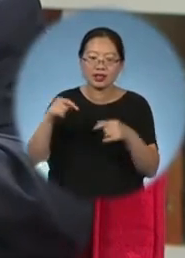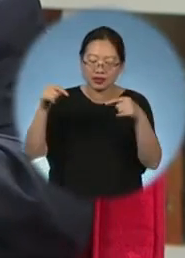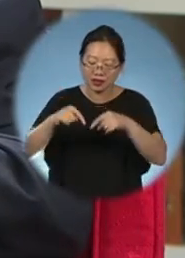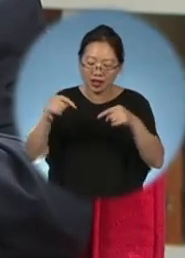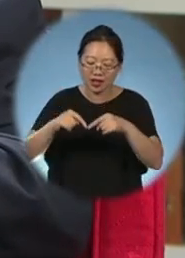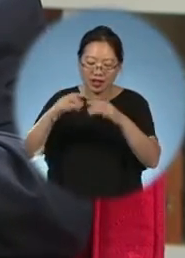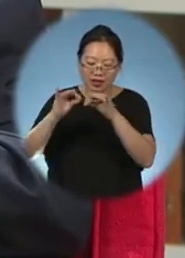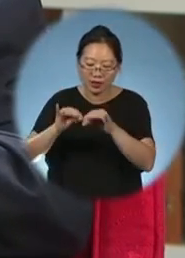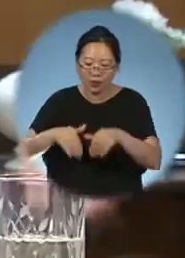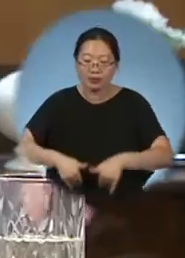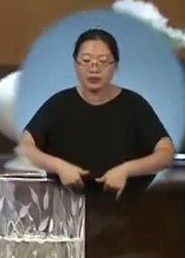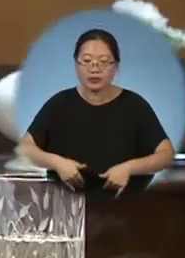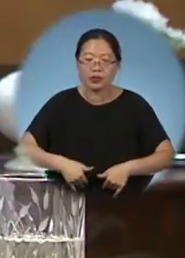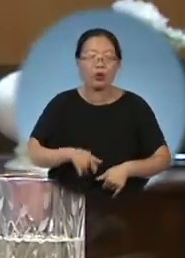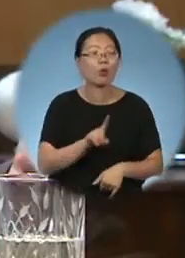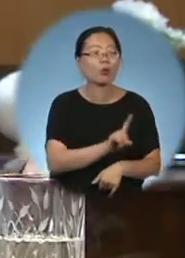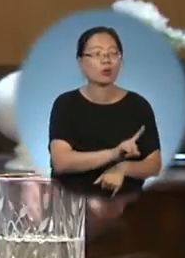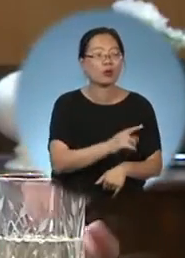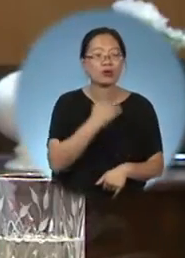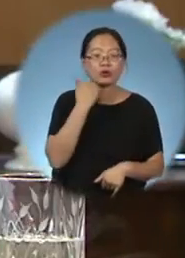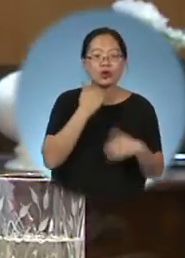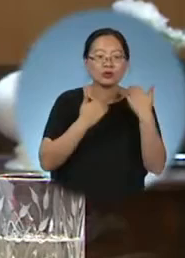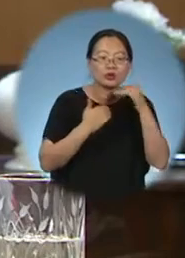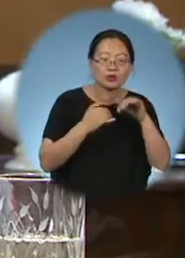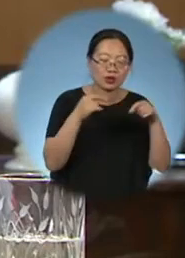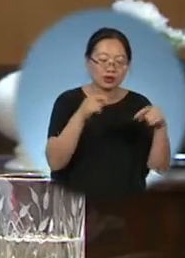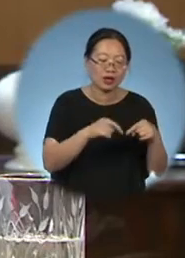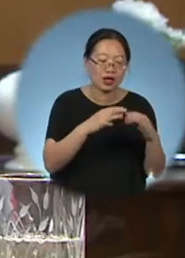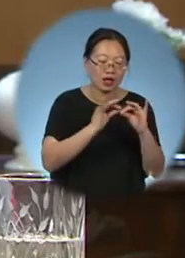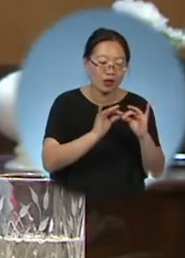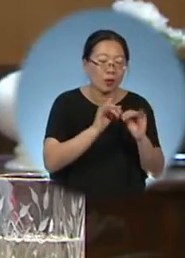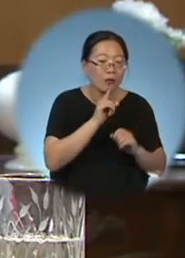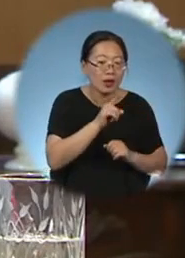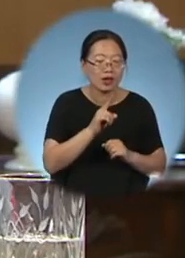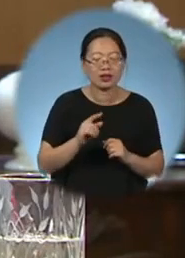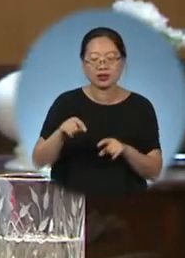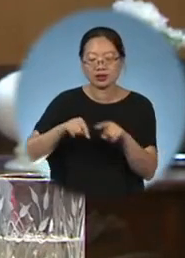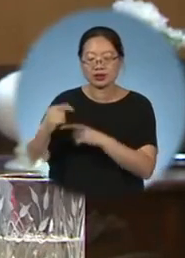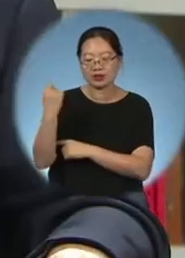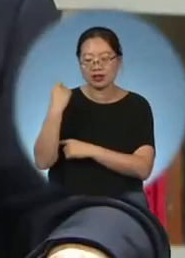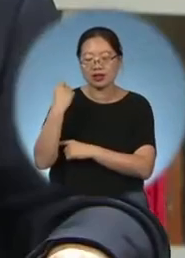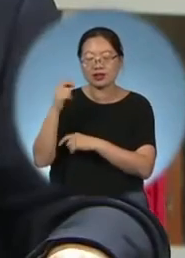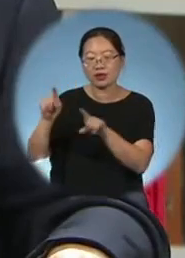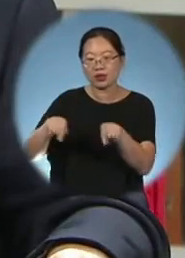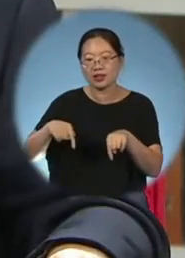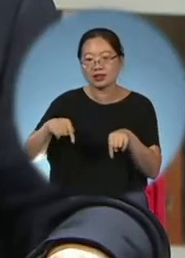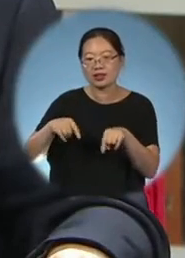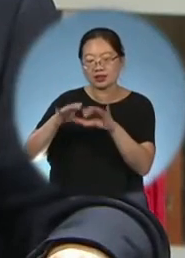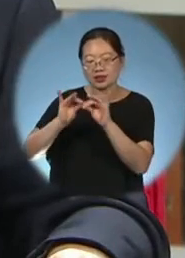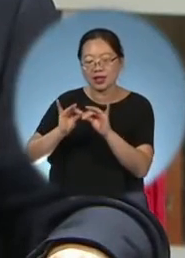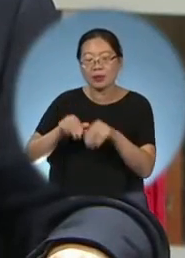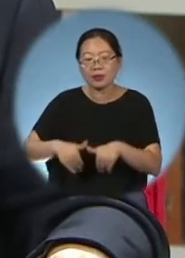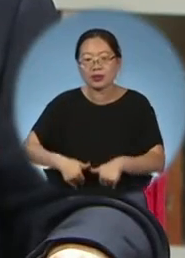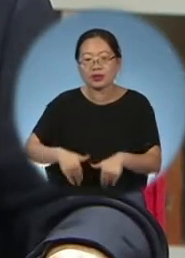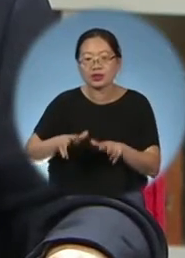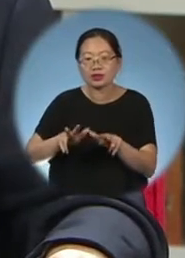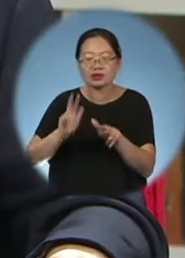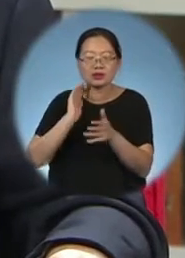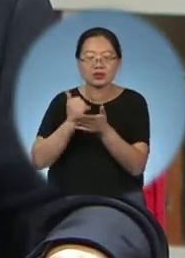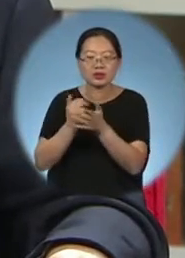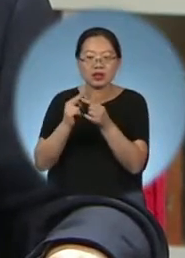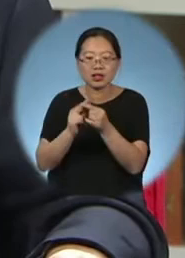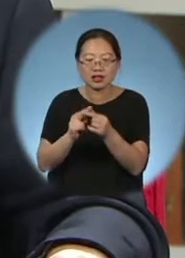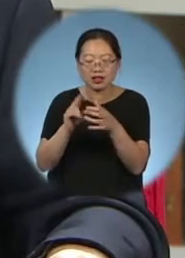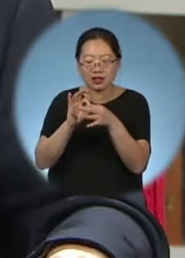이루어져야 된다. 어떤 타협이요? 누구와 누구의 어떤 타협을 말하시죠? 아니 이제 정치 세력 간의 타협이고 예, 예. 특히 이제 지금